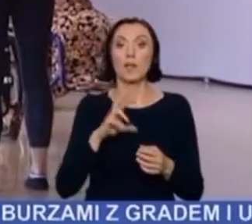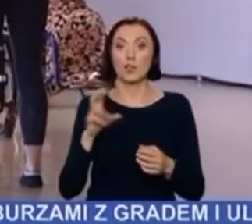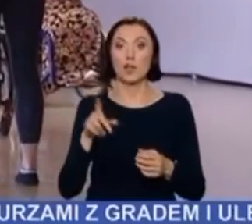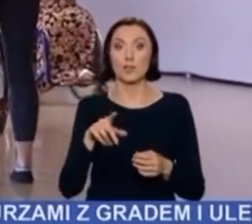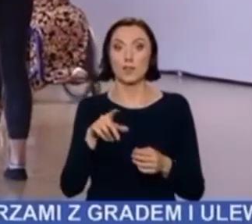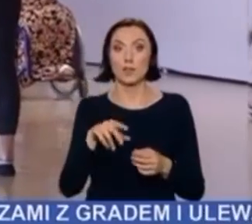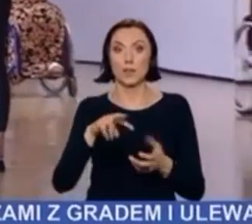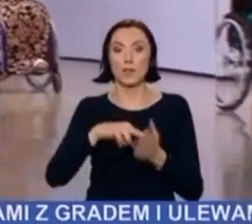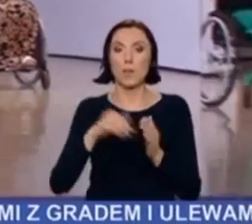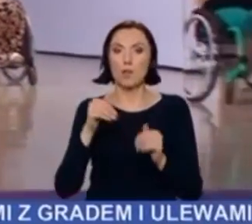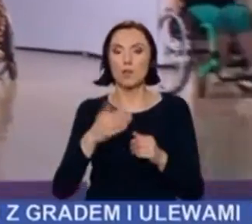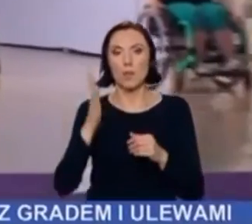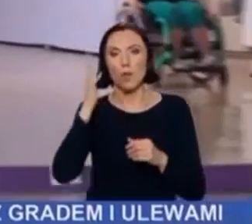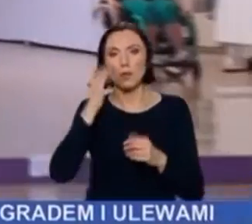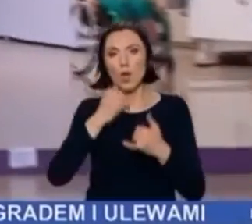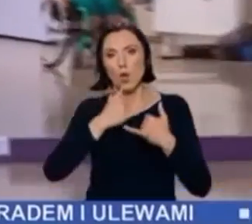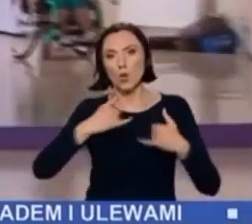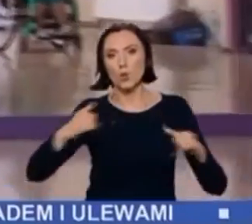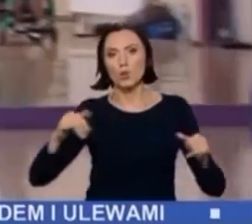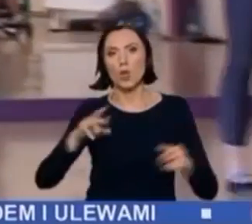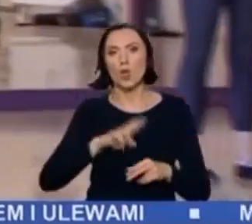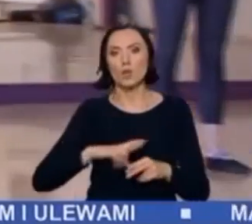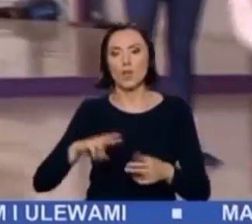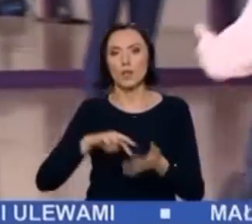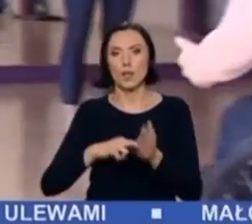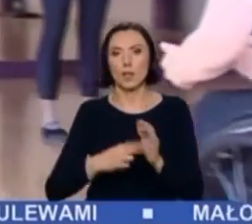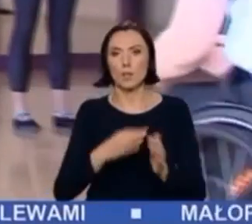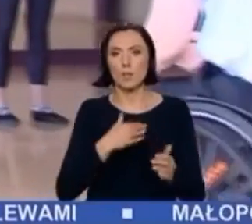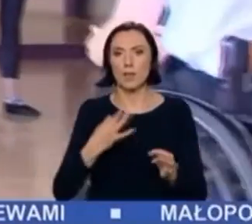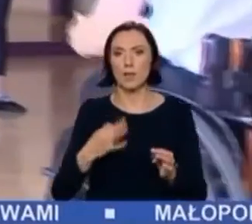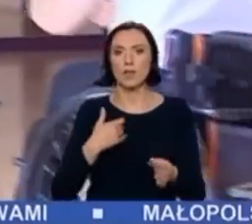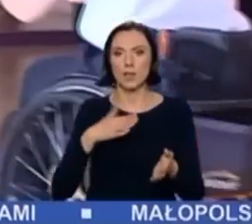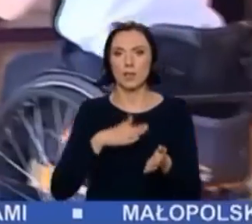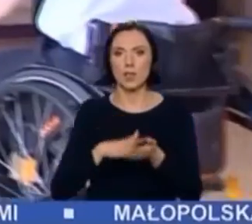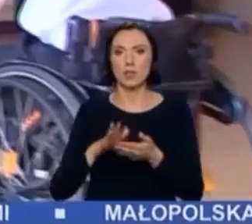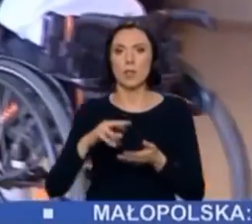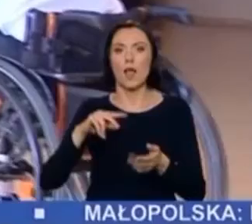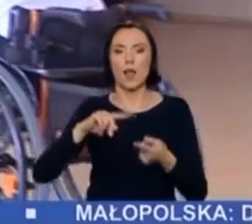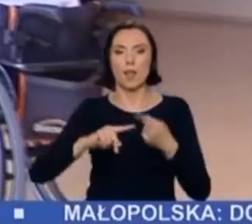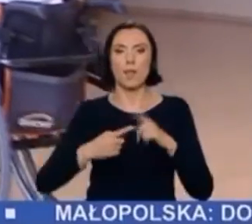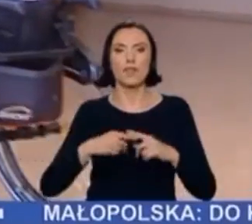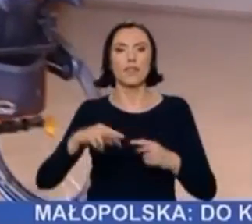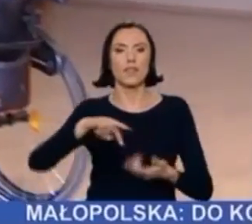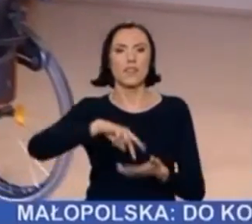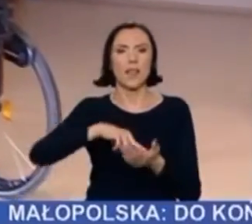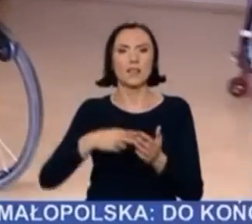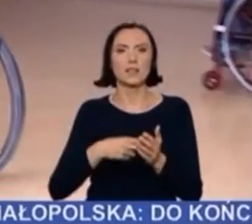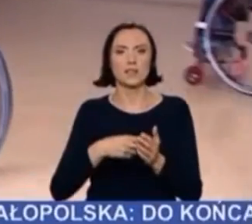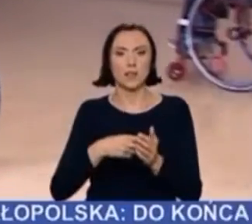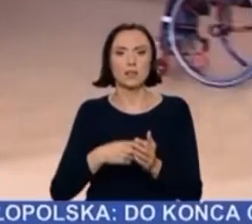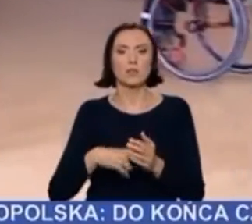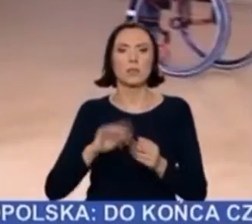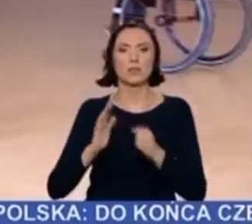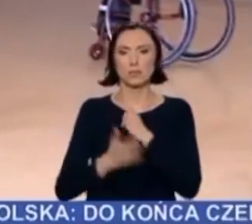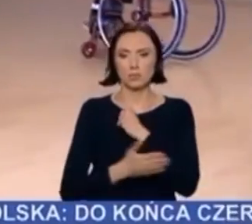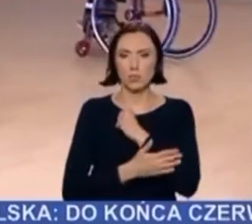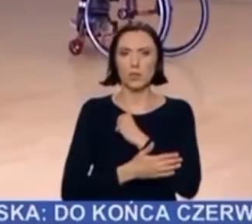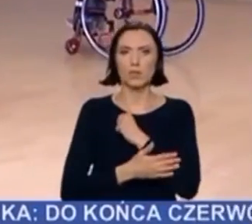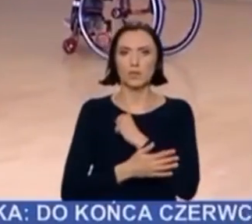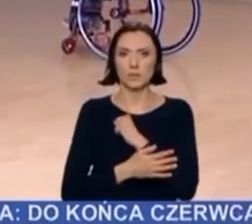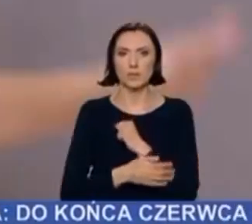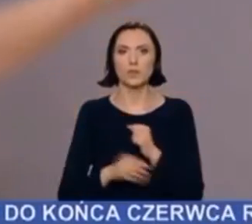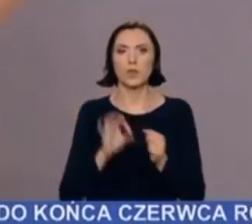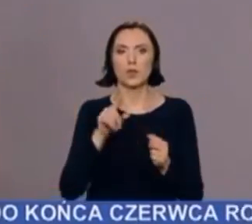poznać różne rodzaje tańca. Zaczęliśmy elementy tańca klasycznego, który jest podstawą podstaw i od